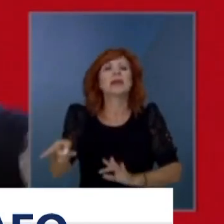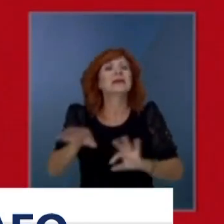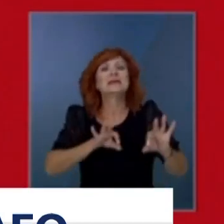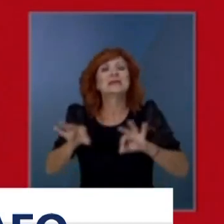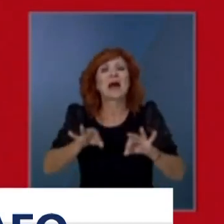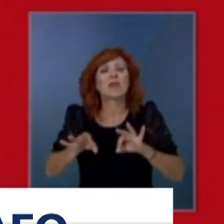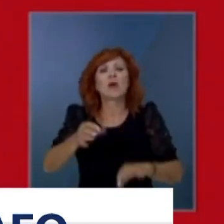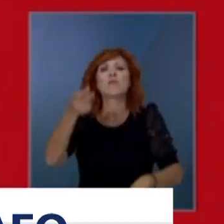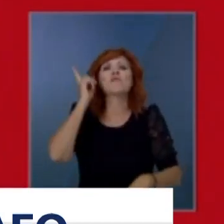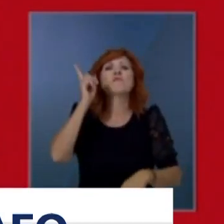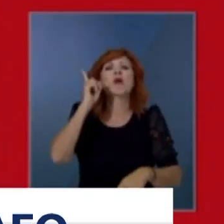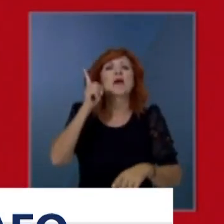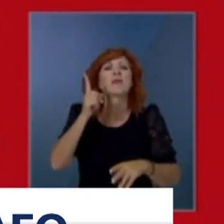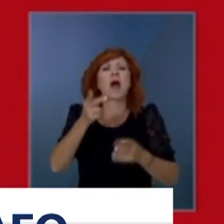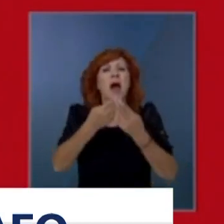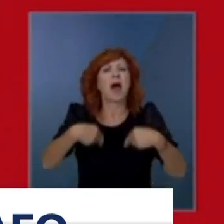της Επιτροπής Πισαρίδη,